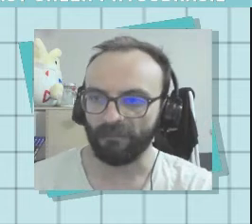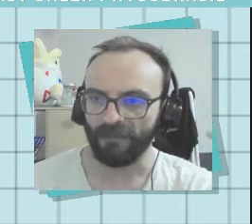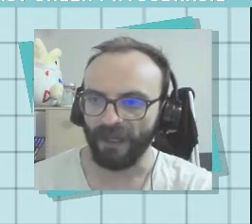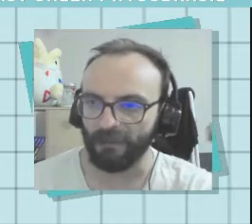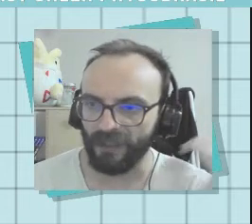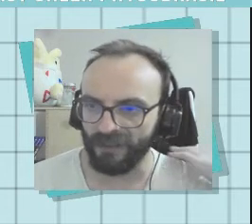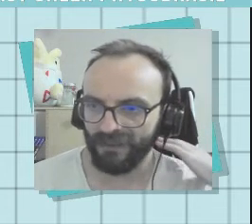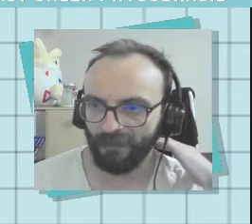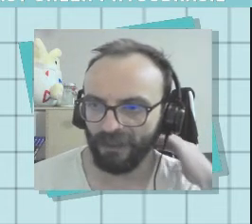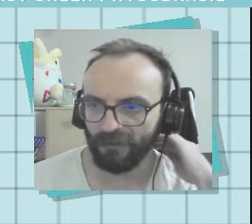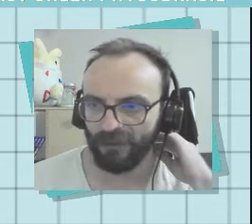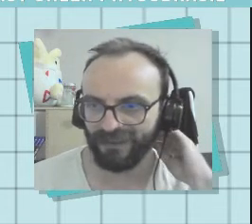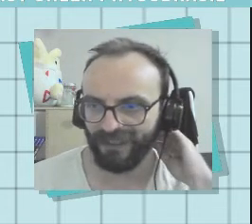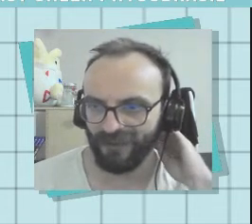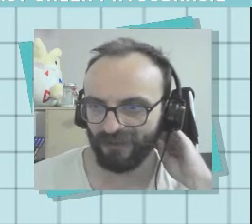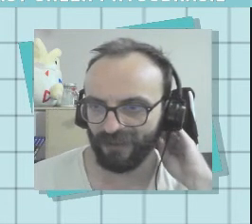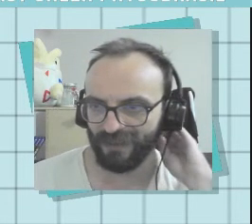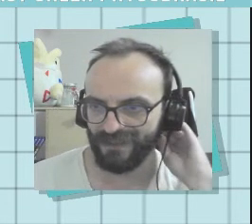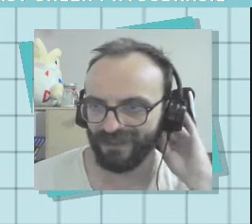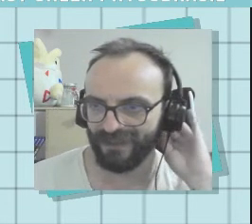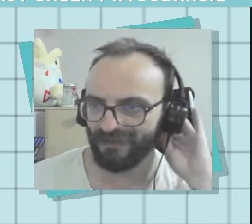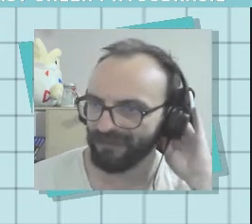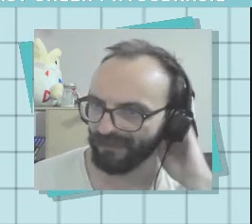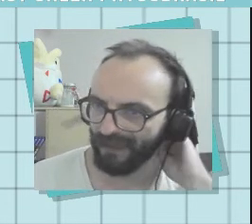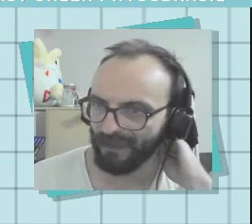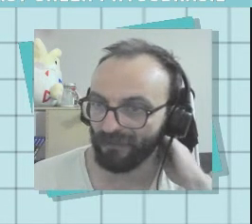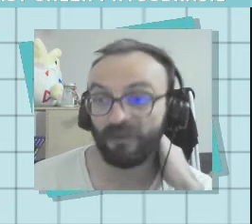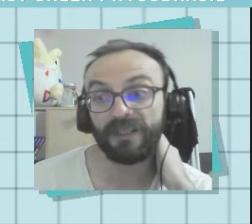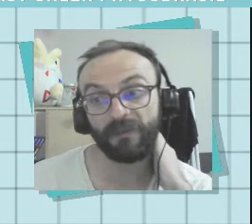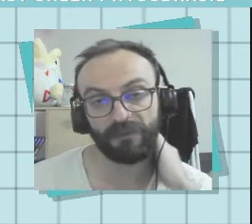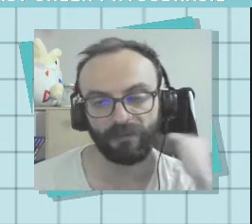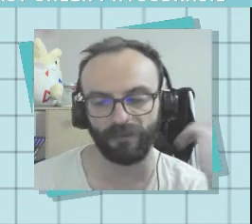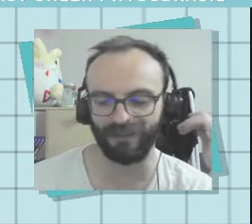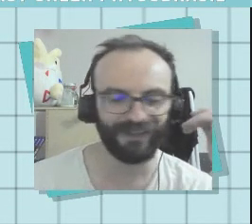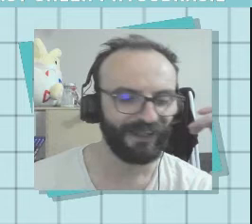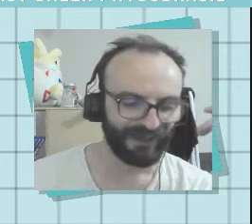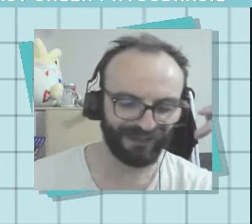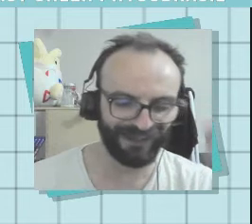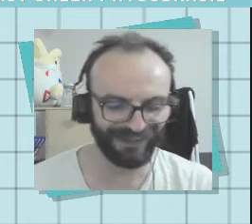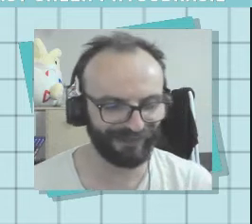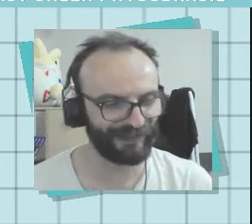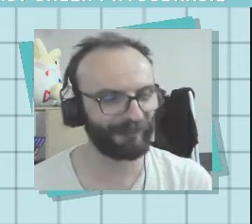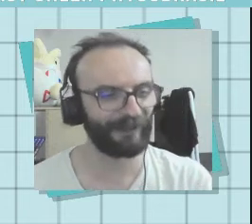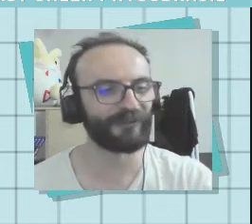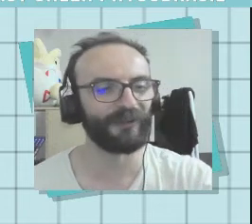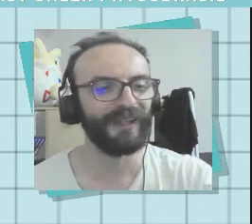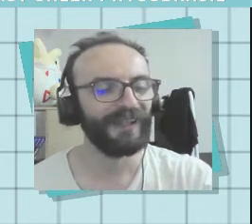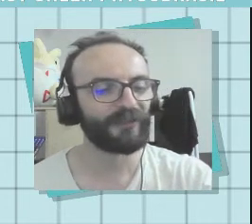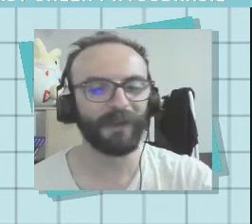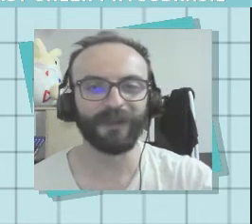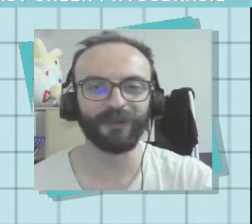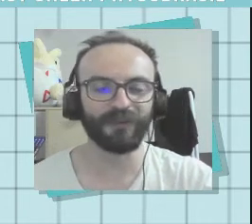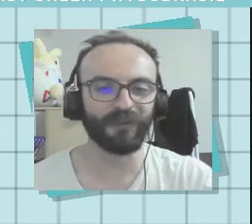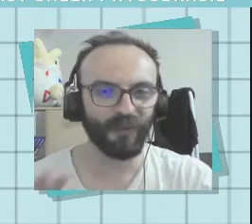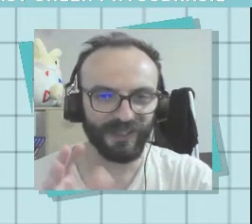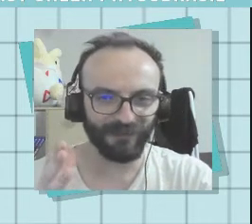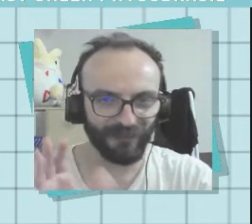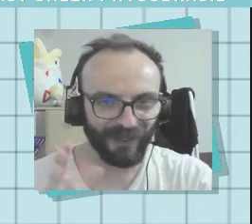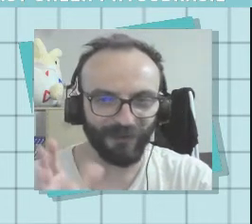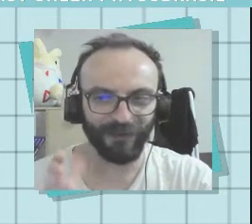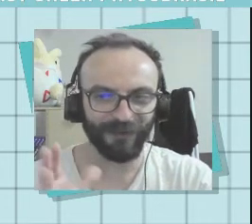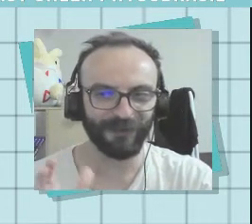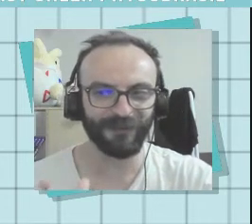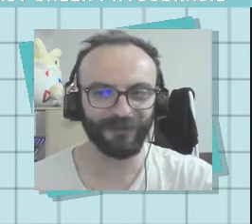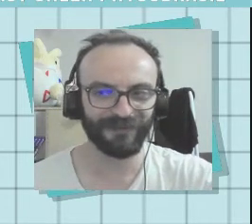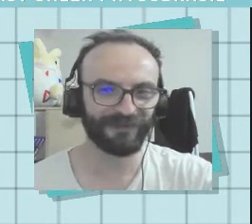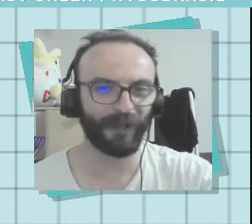lambda. À l'époque, avec des appareils photo avec Nightshot, on voyait des centaines de points verts partout. Oui, oh putain, non, mais là, tu parles de trucs que moi j'ai